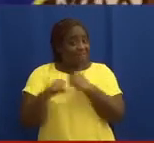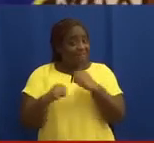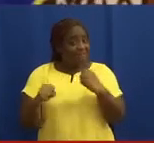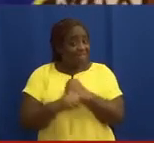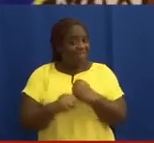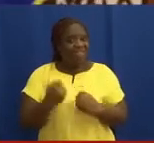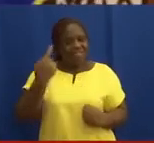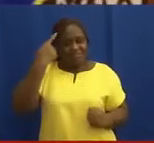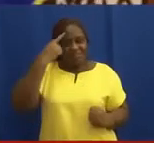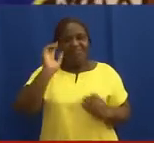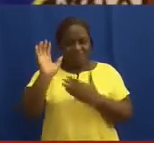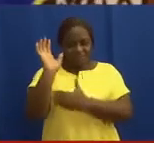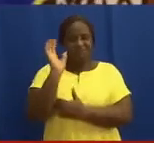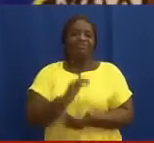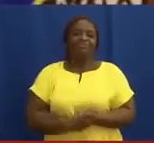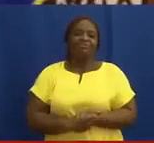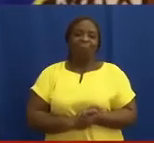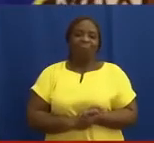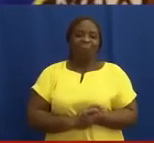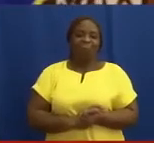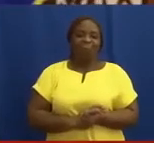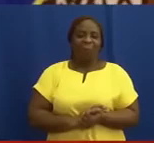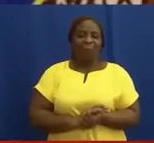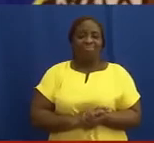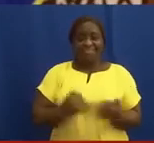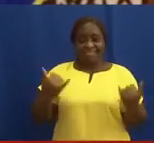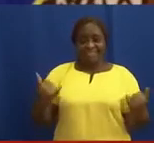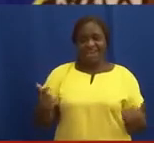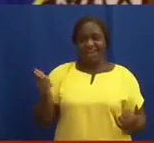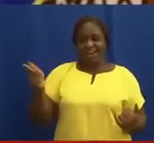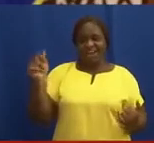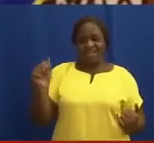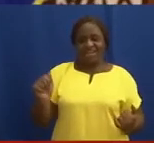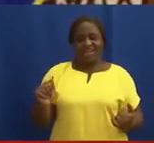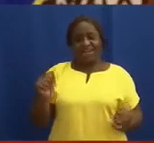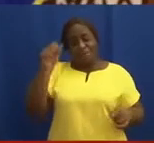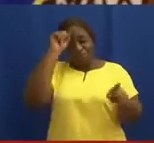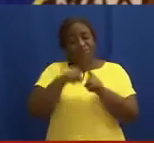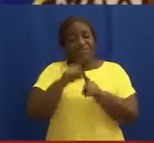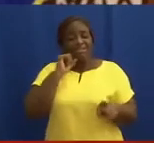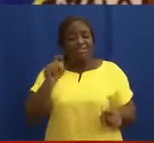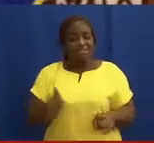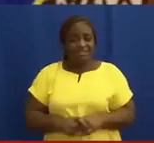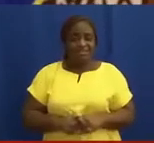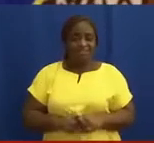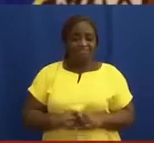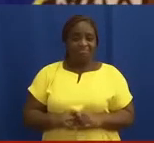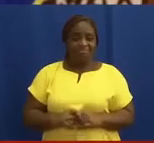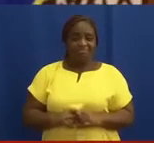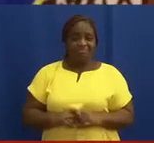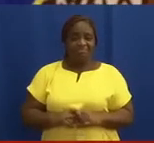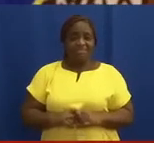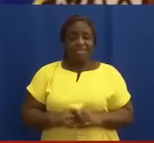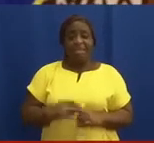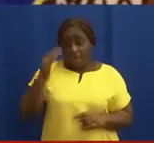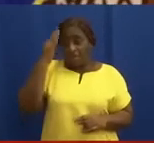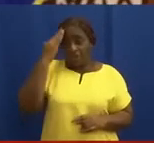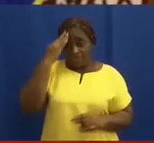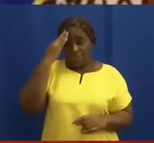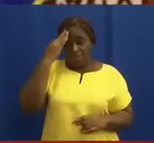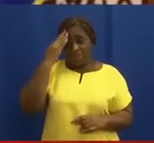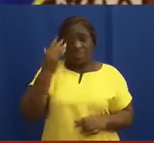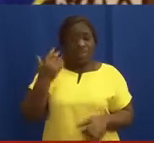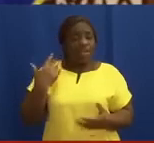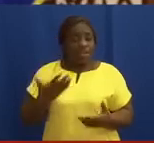Ayeme, lake ni biyewa, si nyeka shegbeye, nye ya no, ni nye